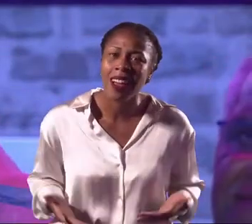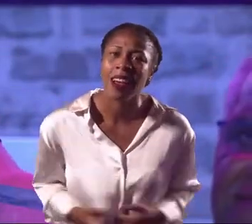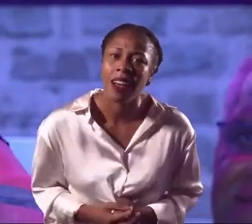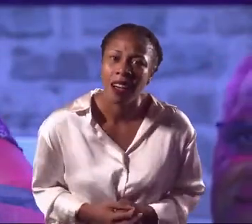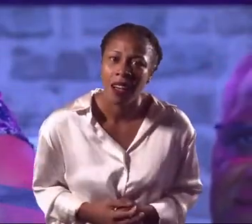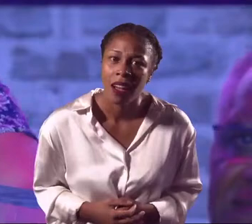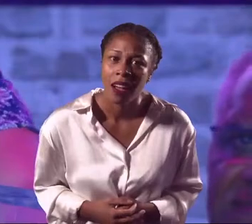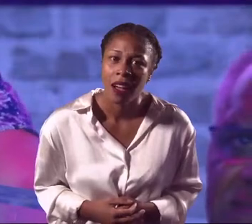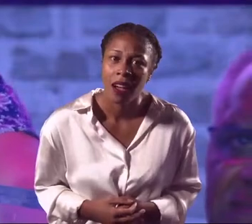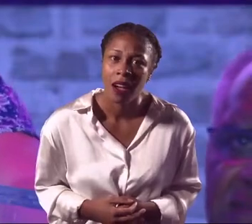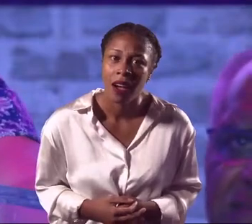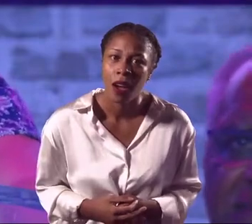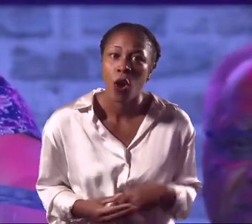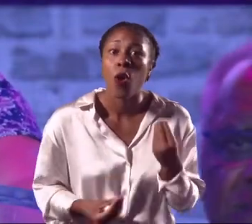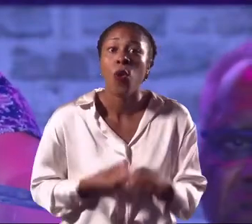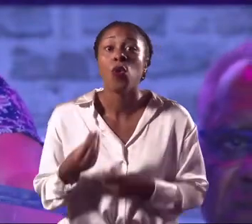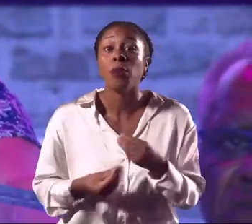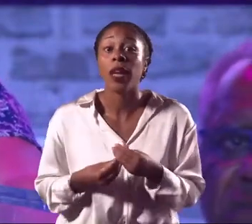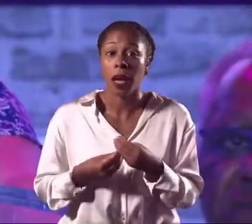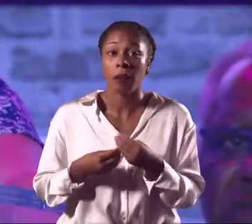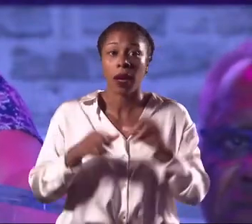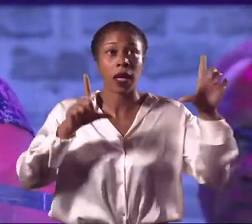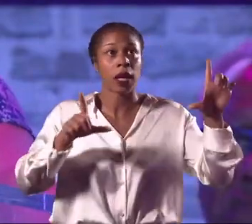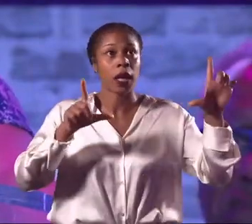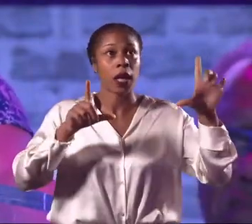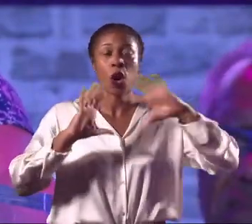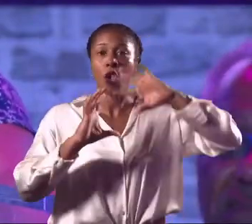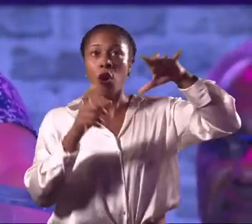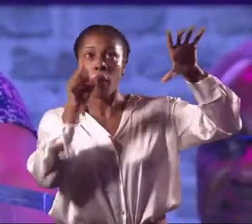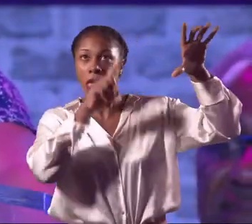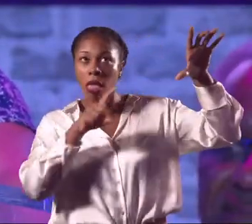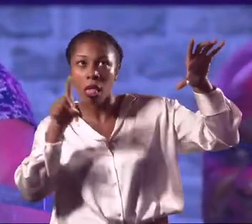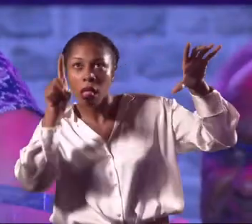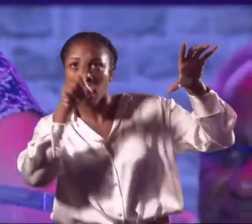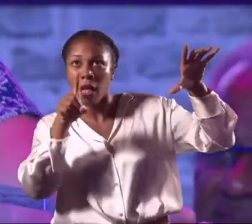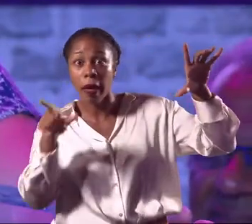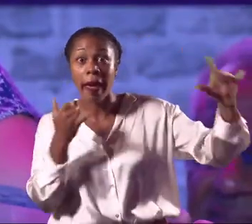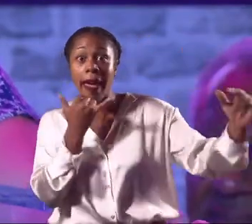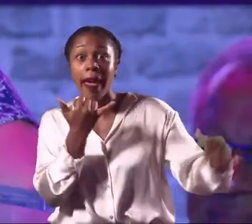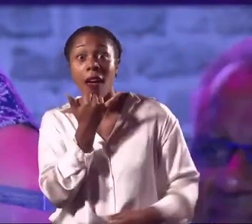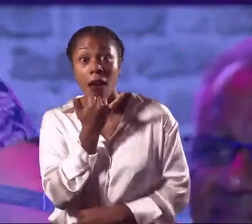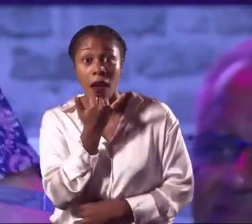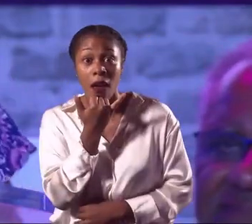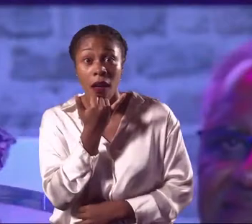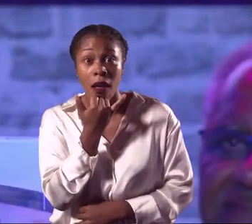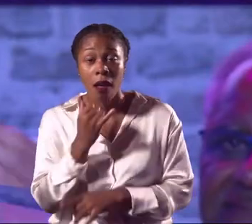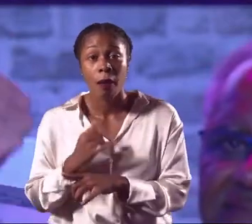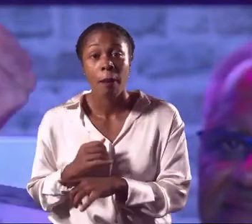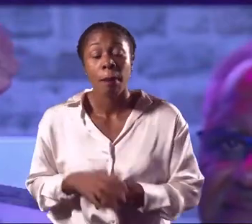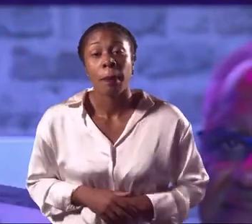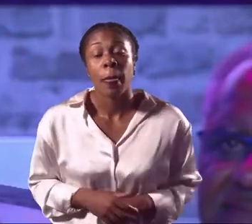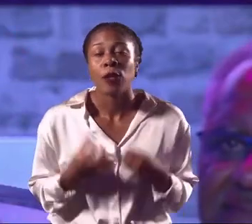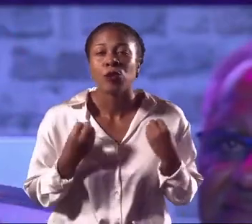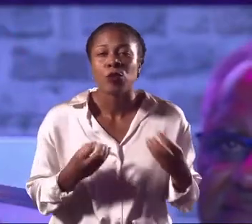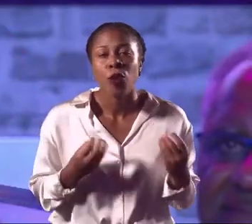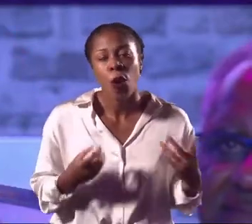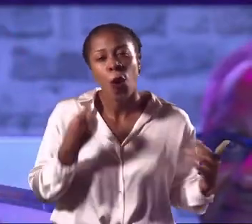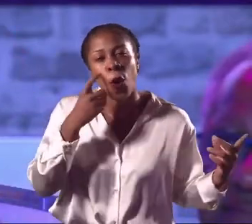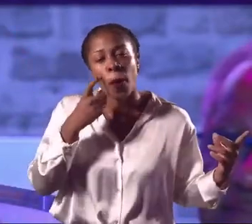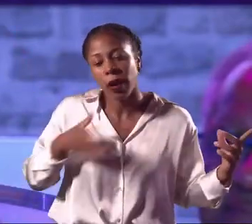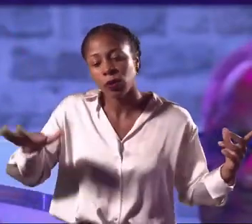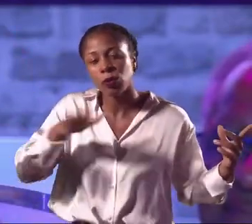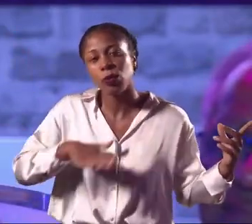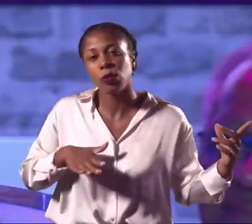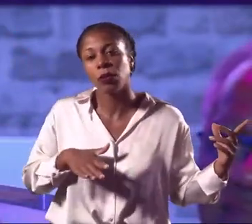la carte ou font des erreurs en la matière. Et très souvent, on voit tout leur mépris